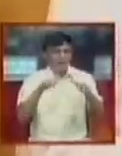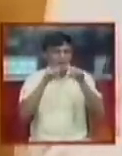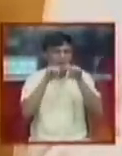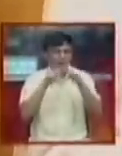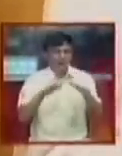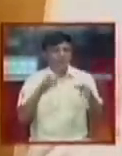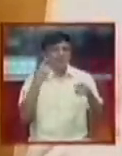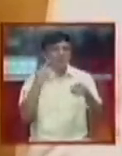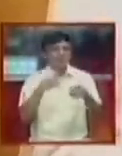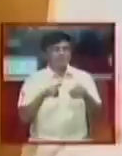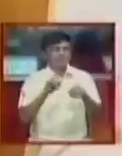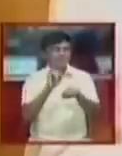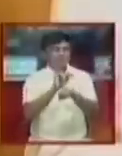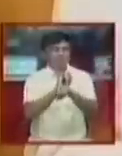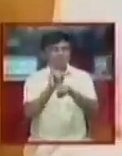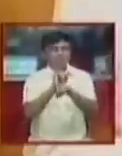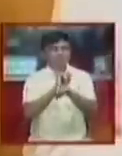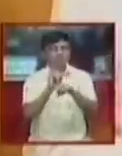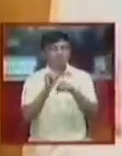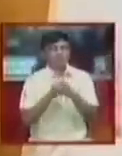natin mula sa industriyang ito.